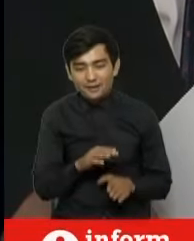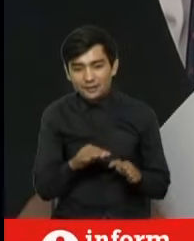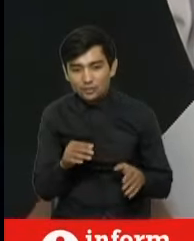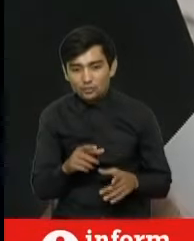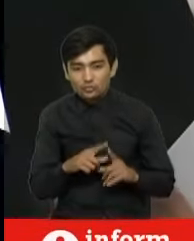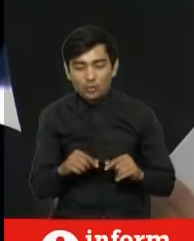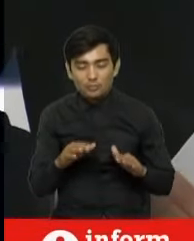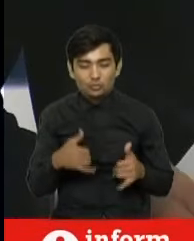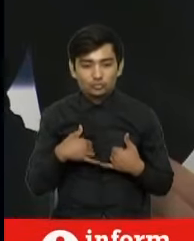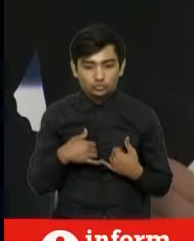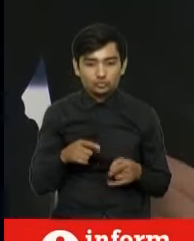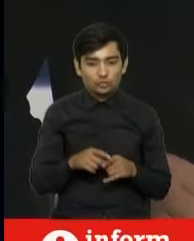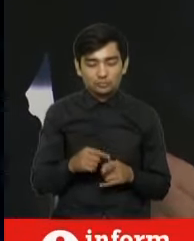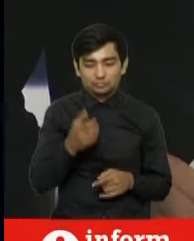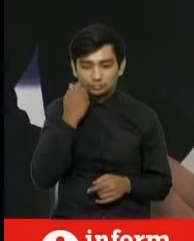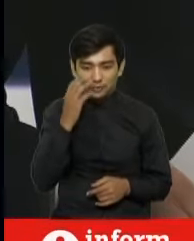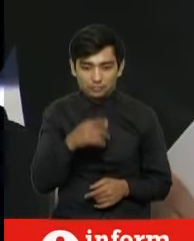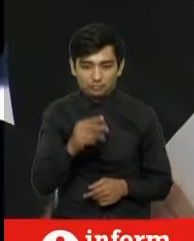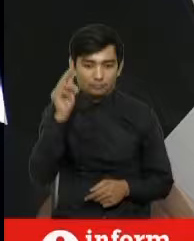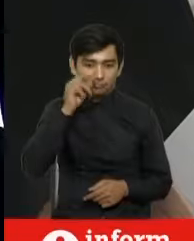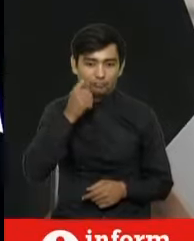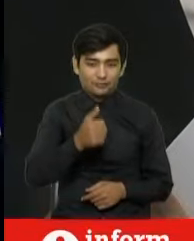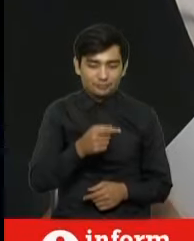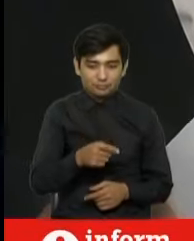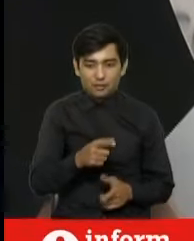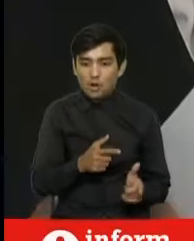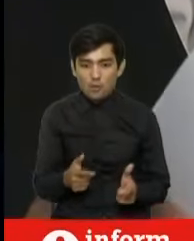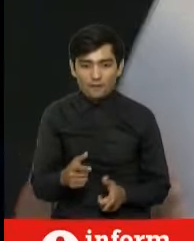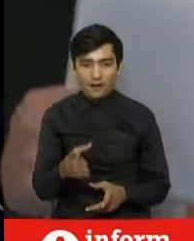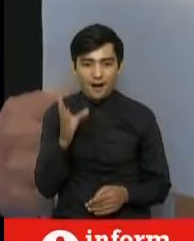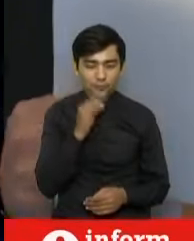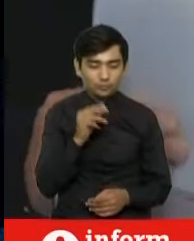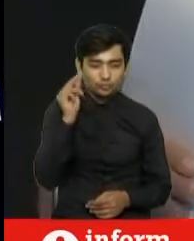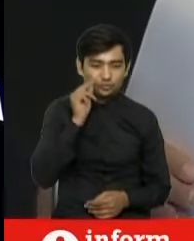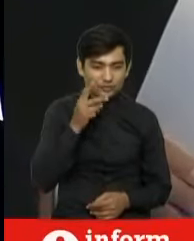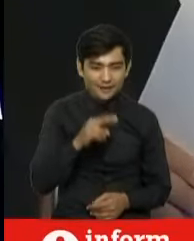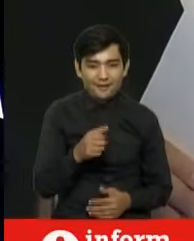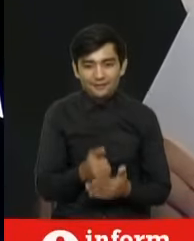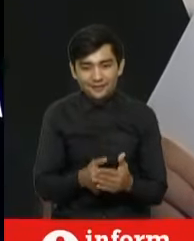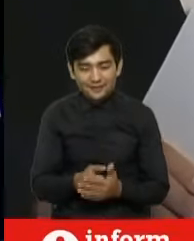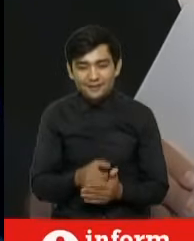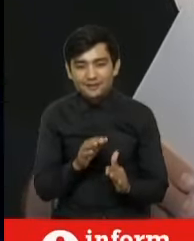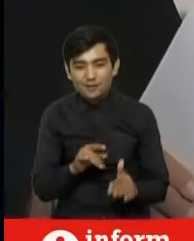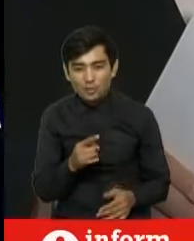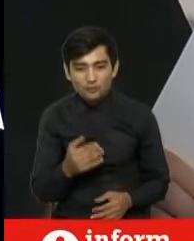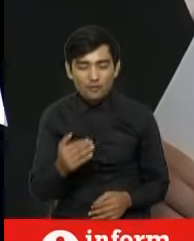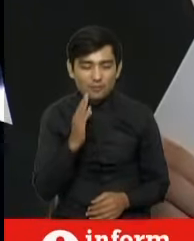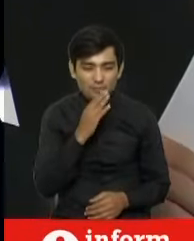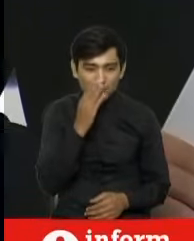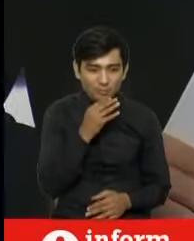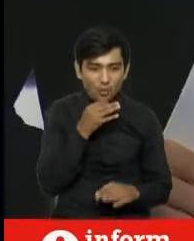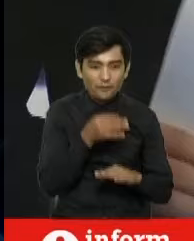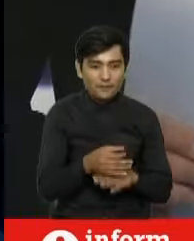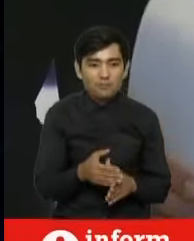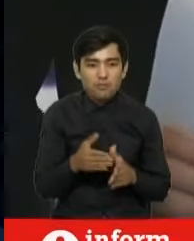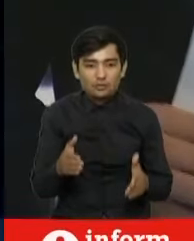ақпарат ала алады. Жаңа бастаманы бөбекжай тәрбиешілері де қолдайды, себебі расымен бағалау ата-ананың баласына деген жауапкершілігін арттырады